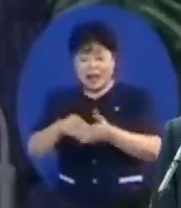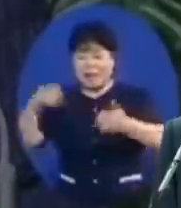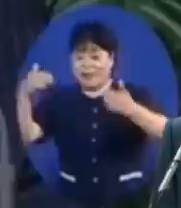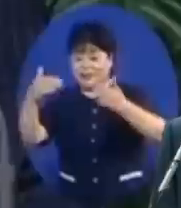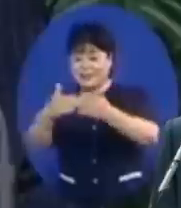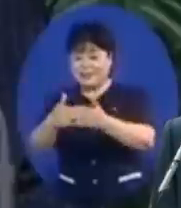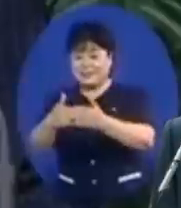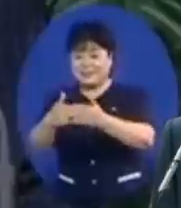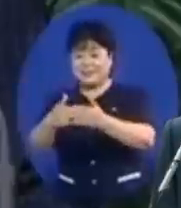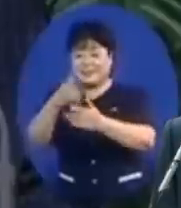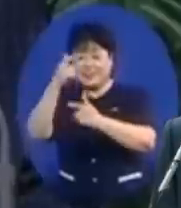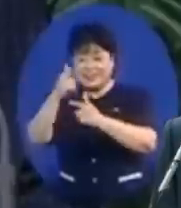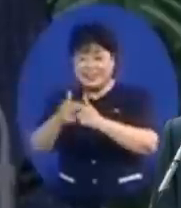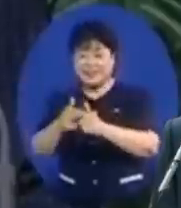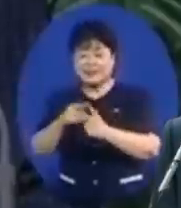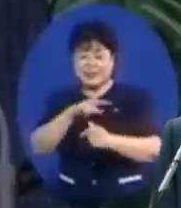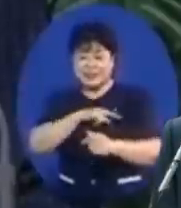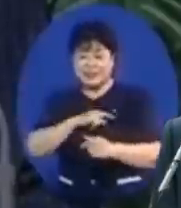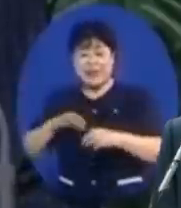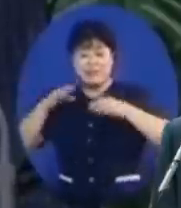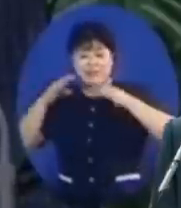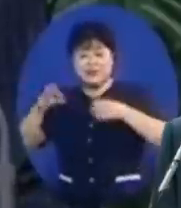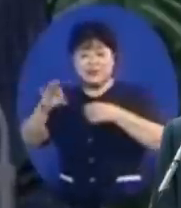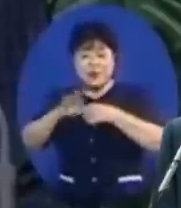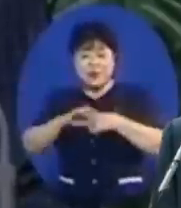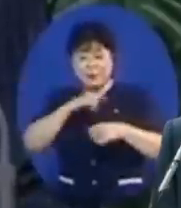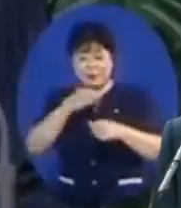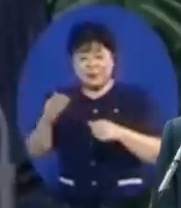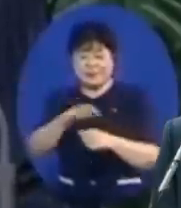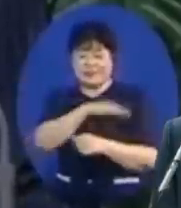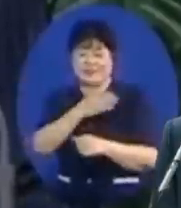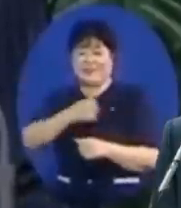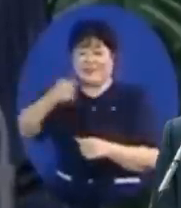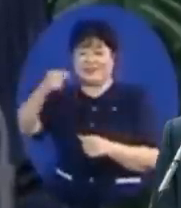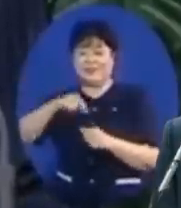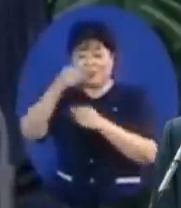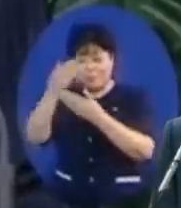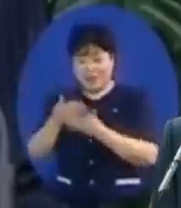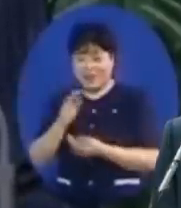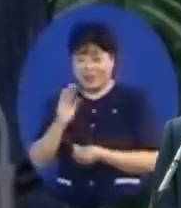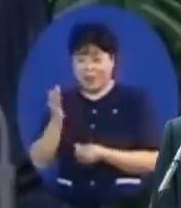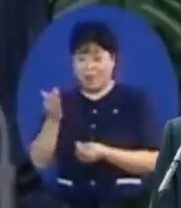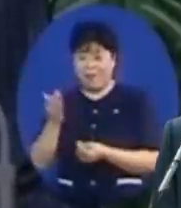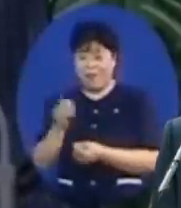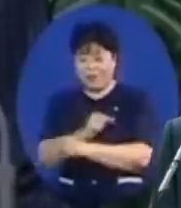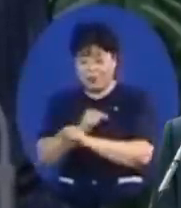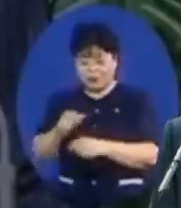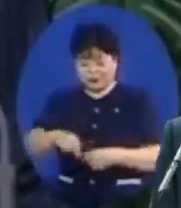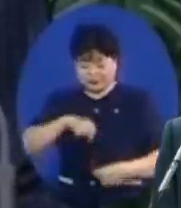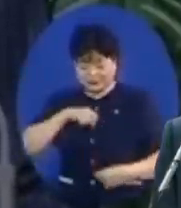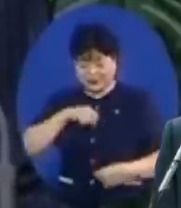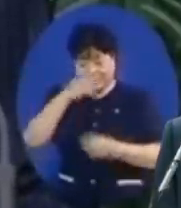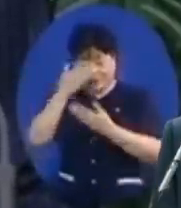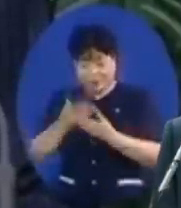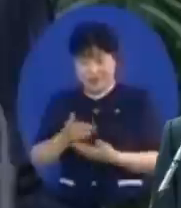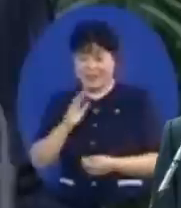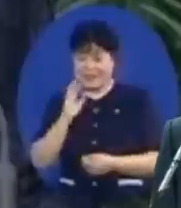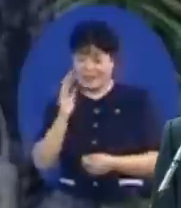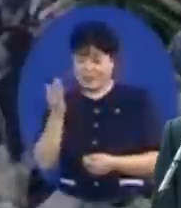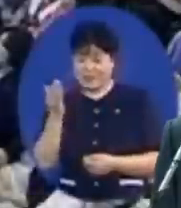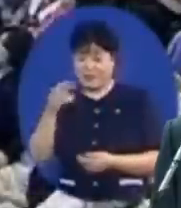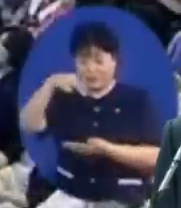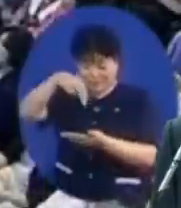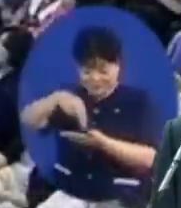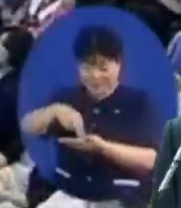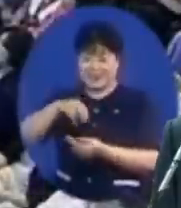때문에 예수 그리스도 이름만 부르면 그 보혈의 능력으로 구원을 받아 용서와 의를 얻어 하나님 앞에 설 수가